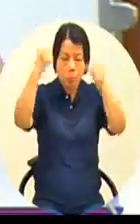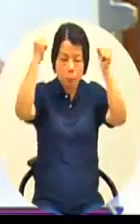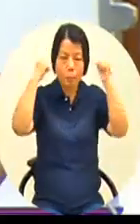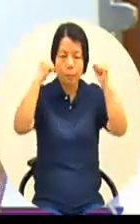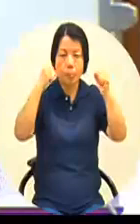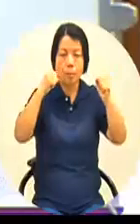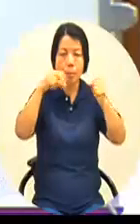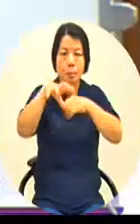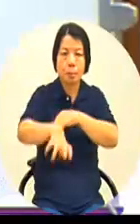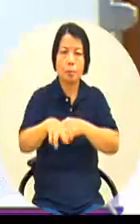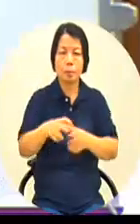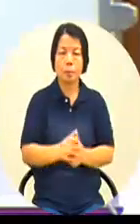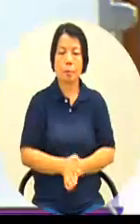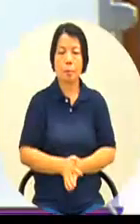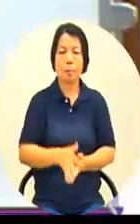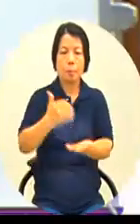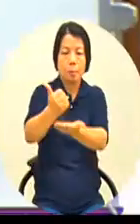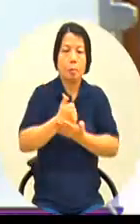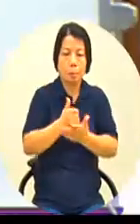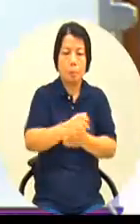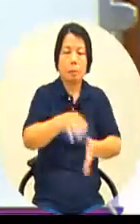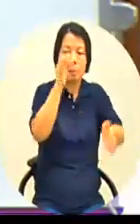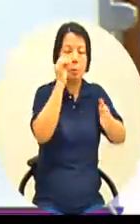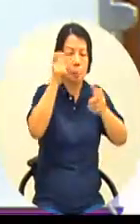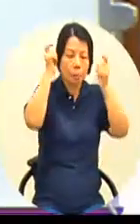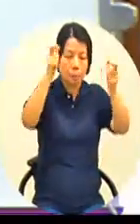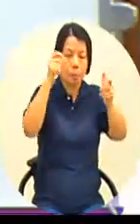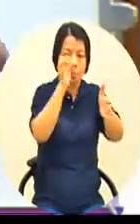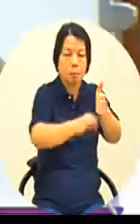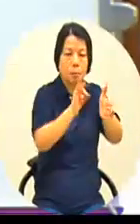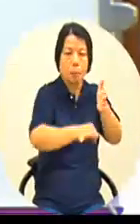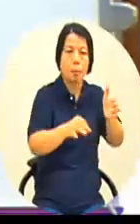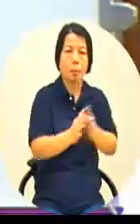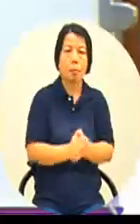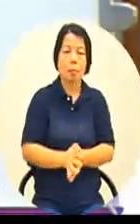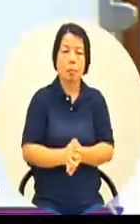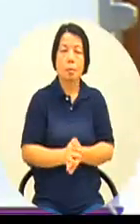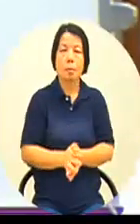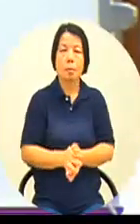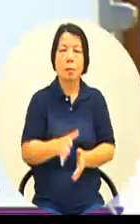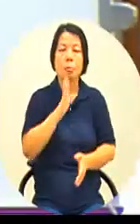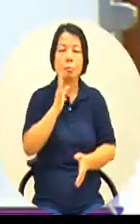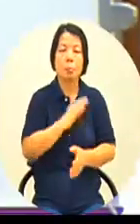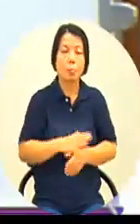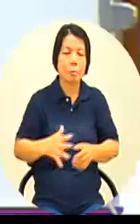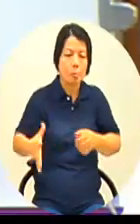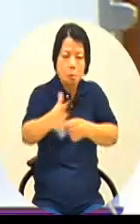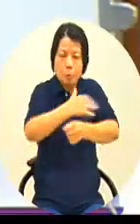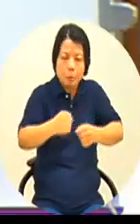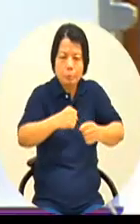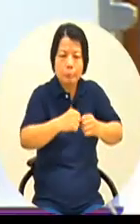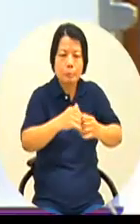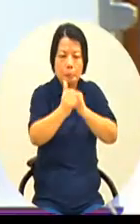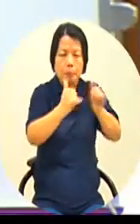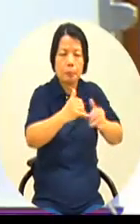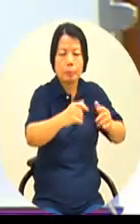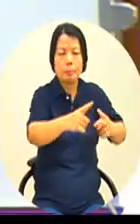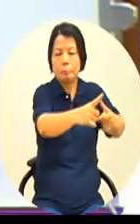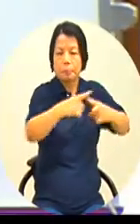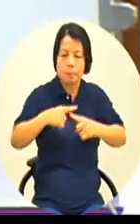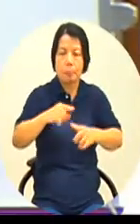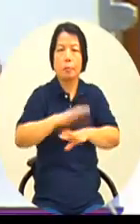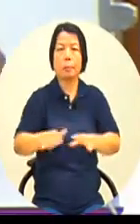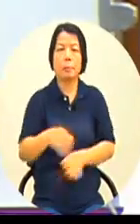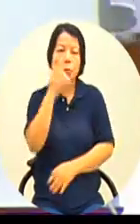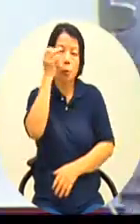遮高雄来拍一场哦。全台湾的人都来了，啊，这个跟观光有关吗？是没